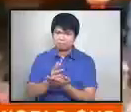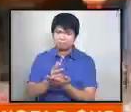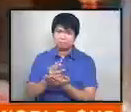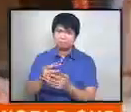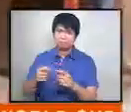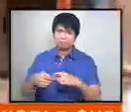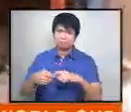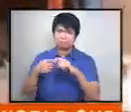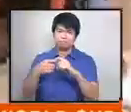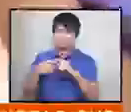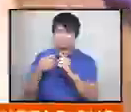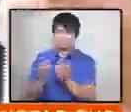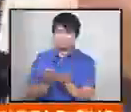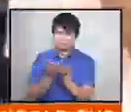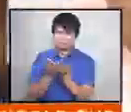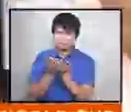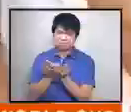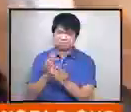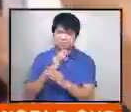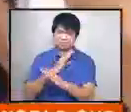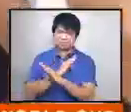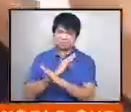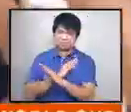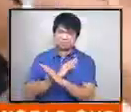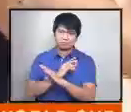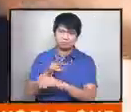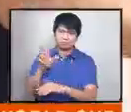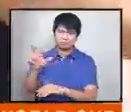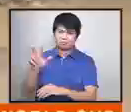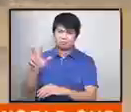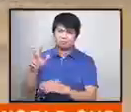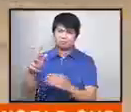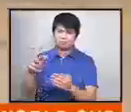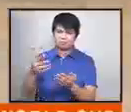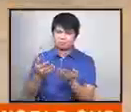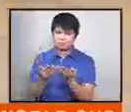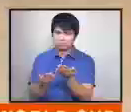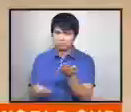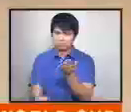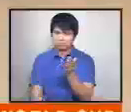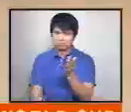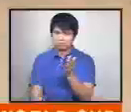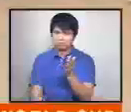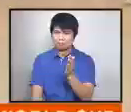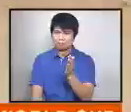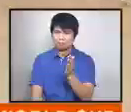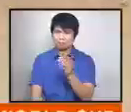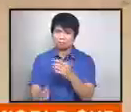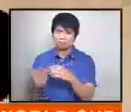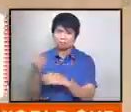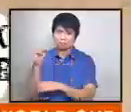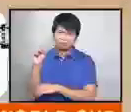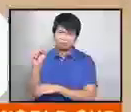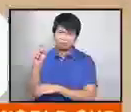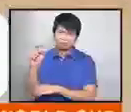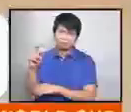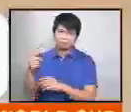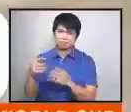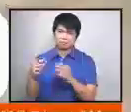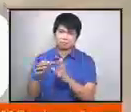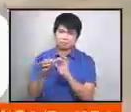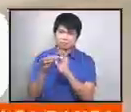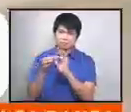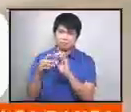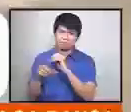ng pumpboats kasunod ng paglubog ng tatlong bangka noong Sabado. Nagtutulungan na ang lokal na pamahalaan ang Iloilo